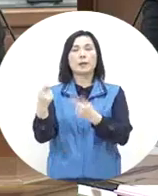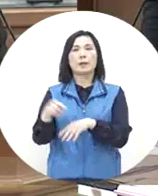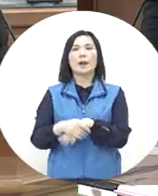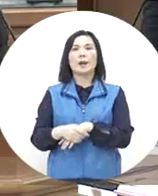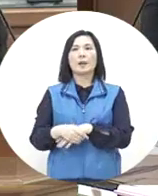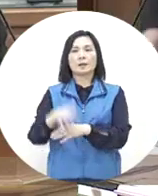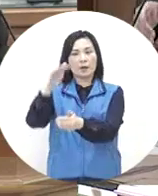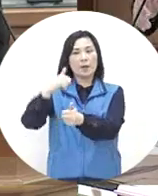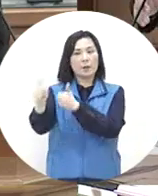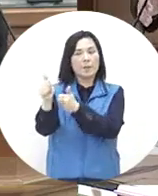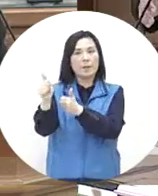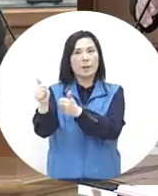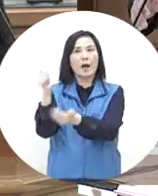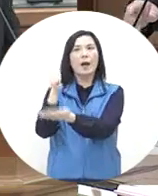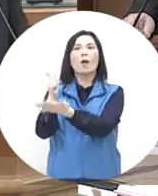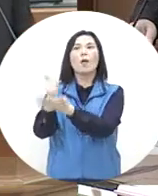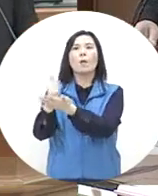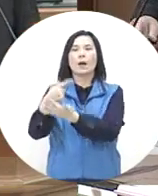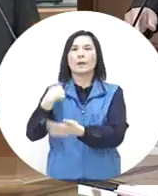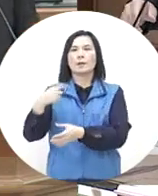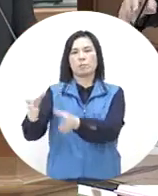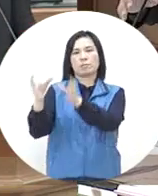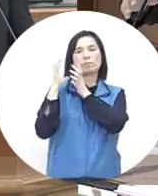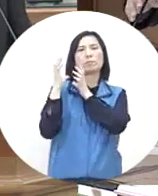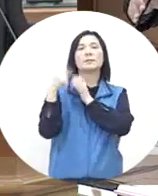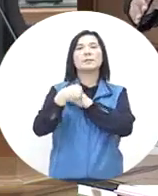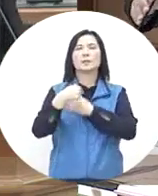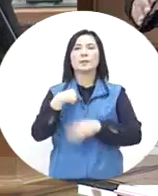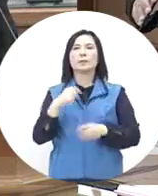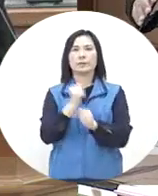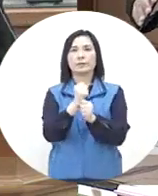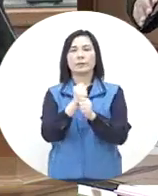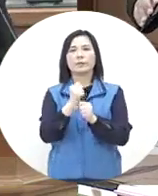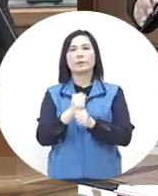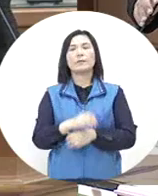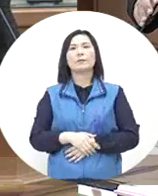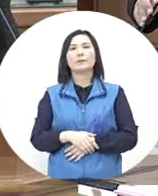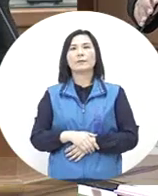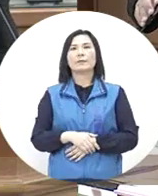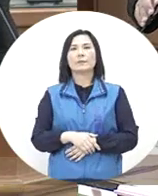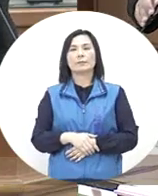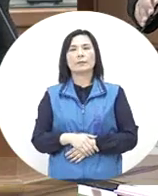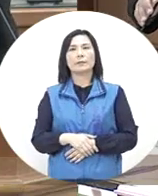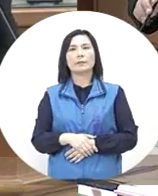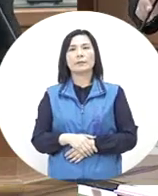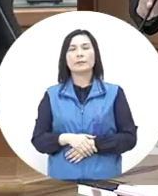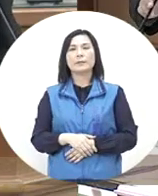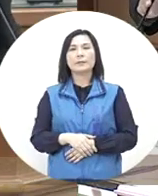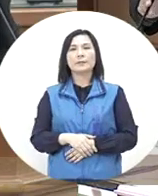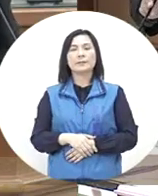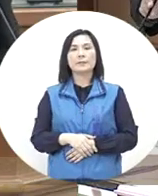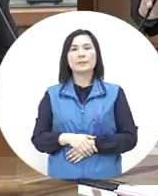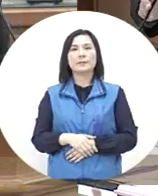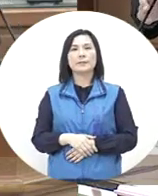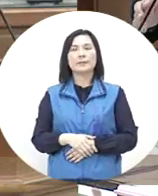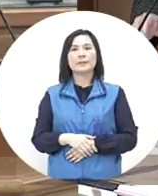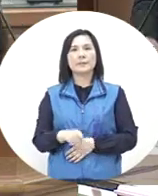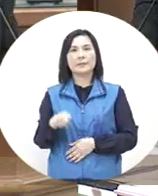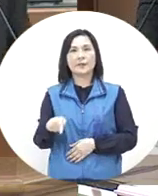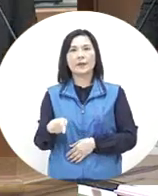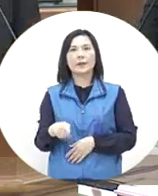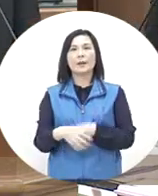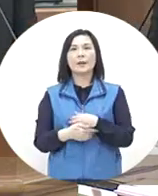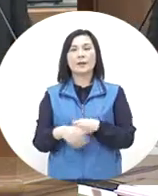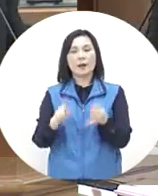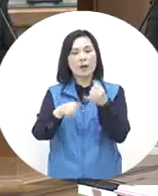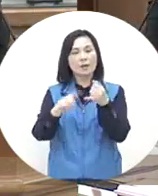来，啊，即马是咧标未出来，标出我就可以登来做嘛，啊，咧解决大家问题嘛。所以其实啊，最后的整个营运